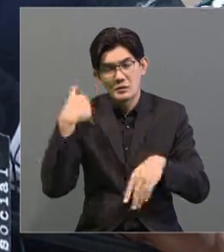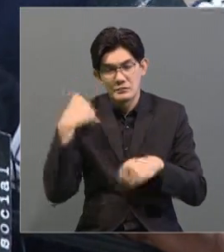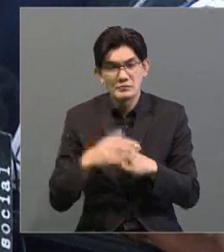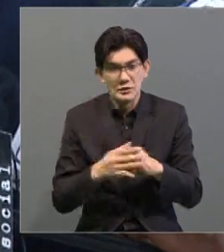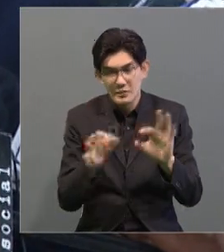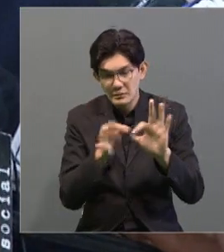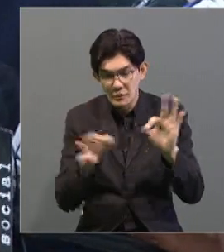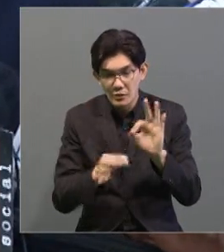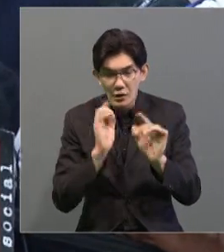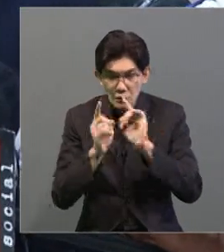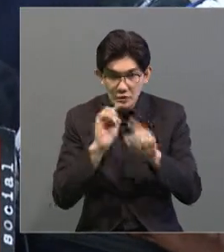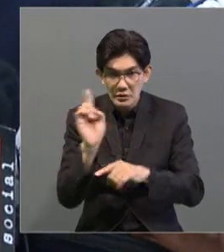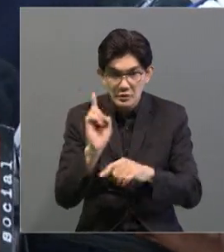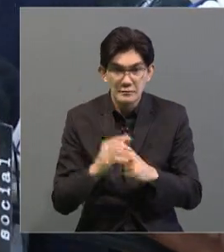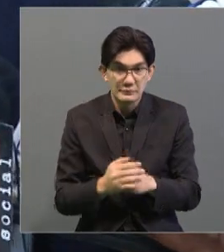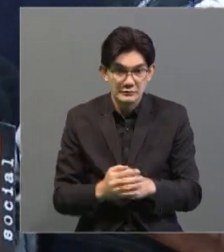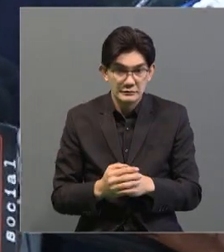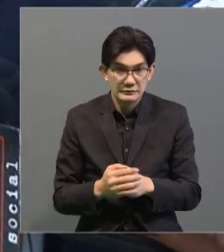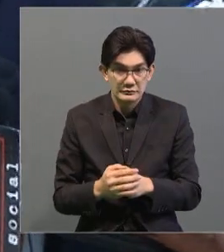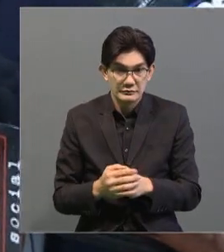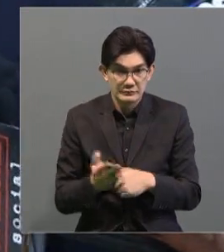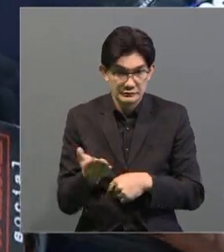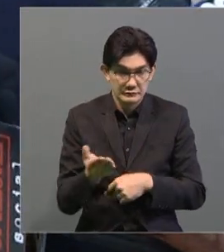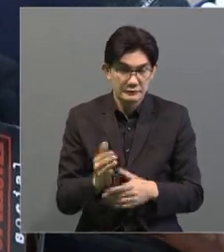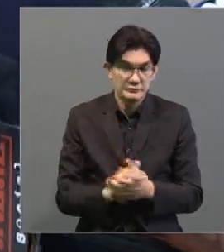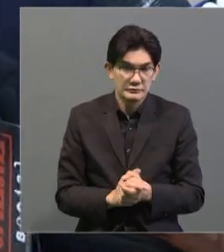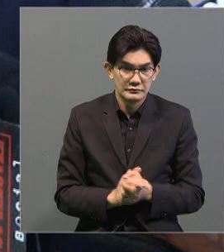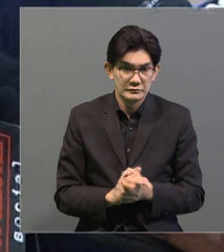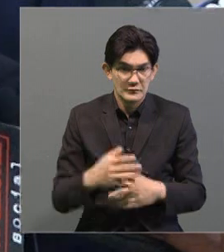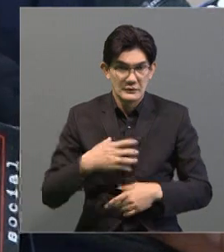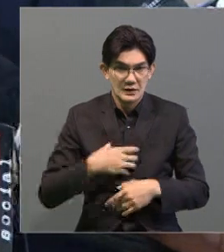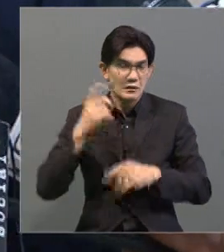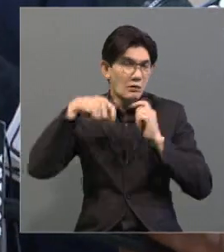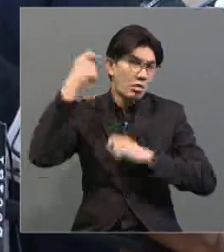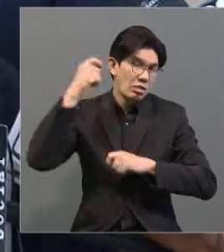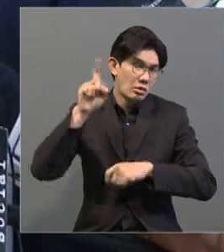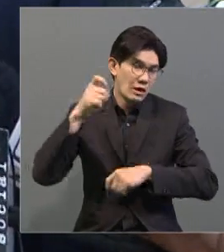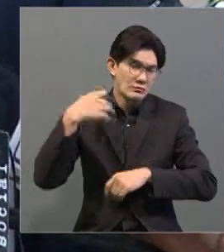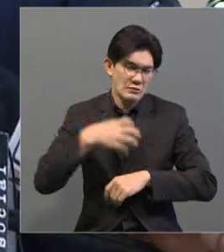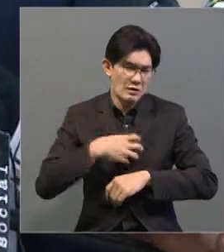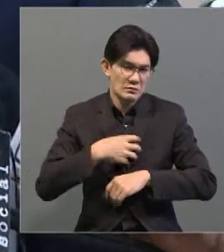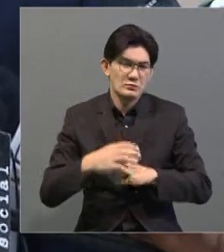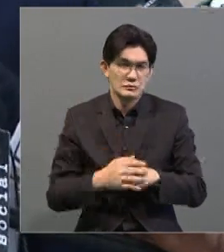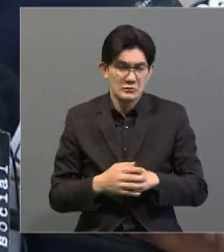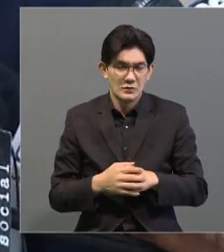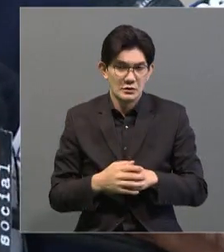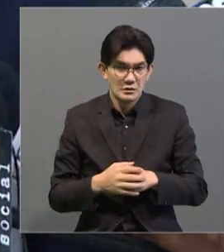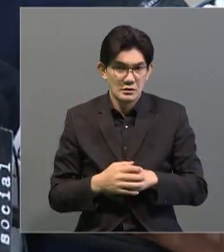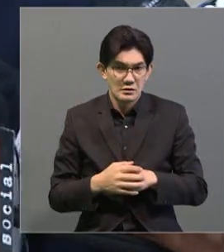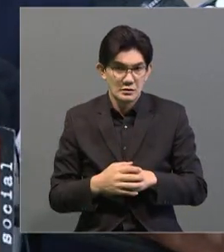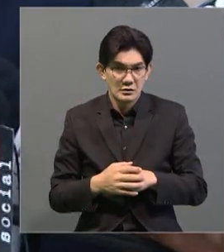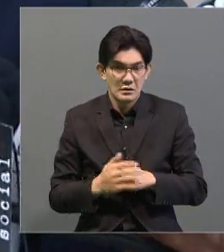ที่คุยกันล่าสุดก็คือนี่ฮะผมอยากผูกคอตายครับพี่เมื่อเช้าที่โดนไปล้